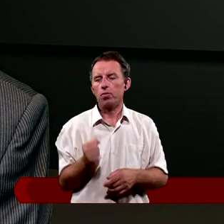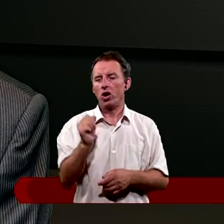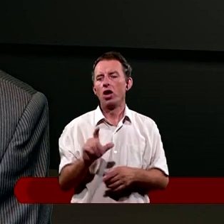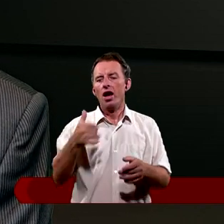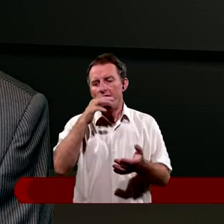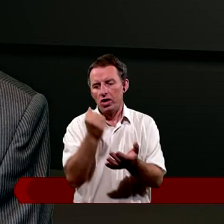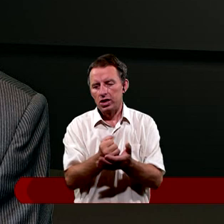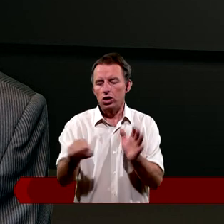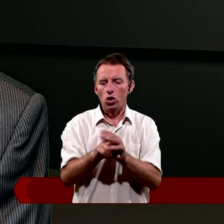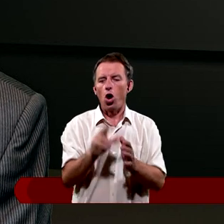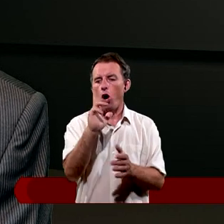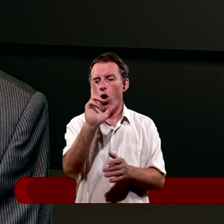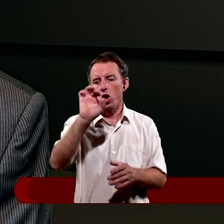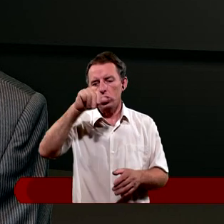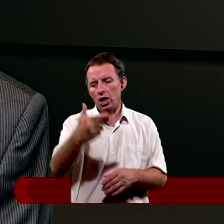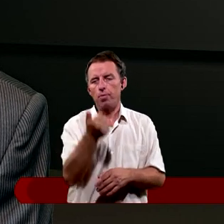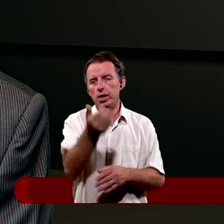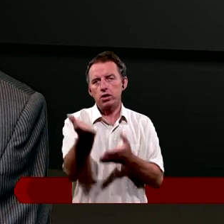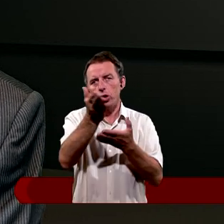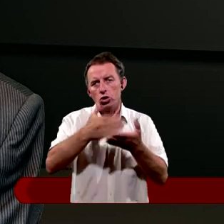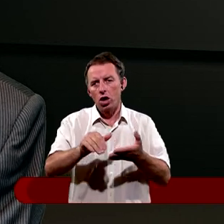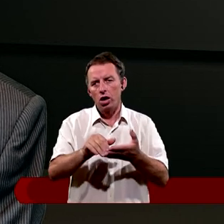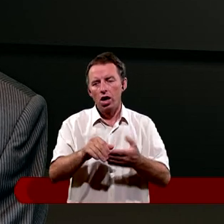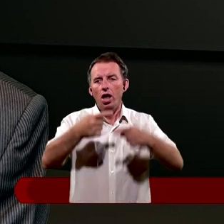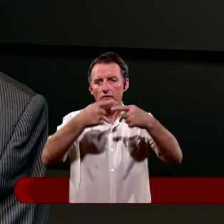liście do Kolosan w